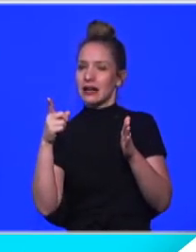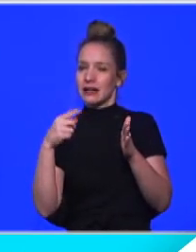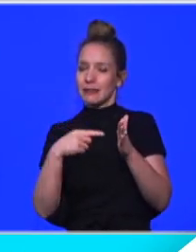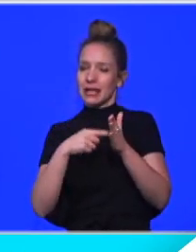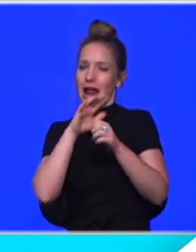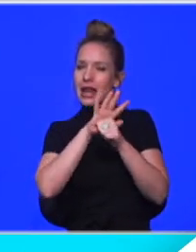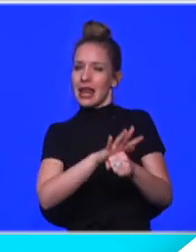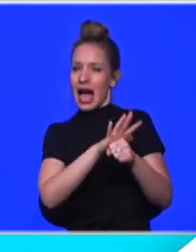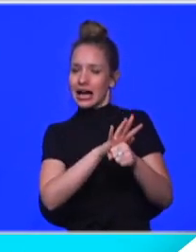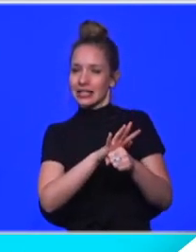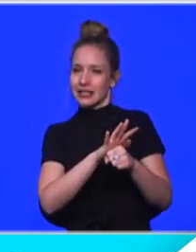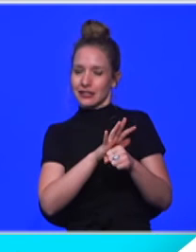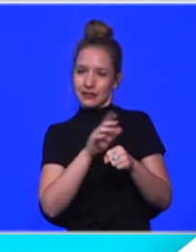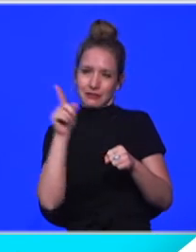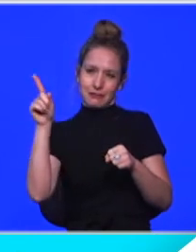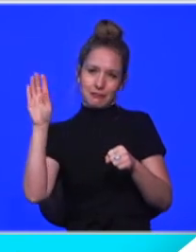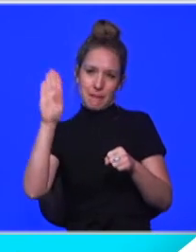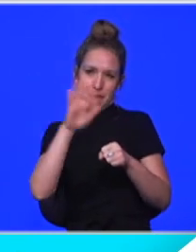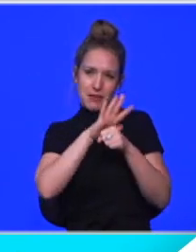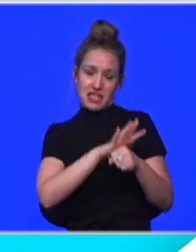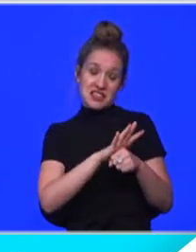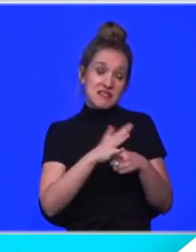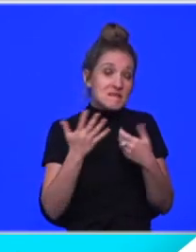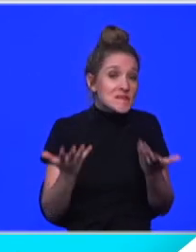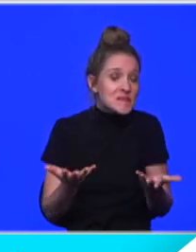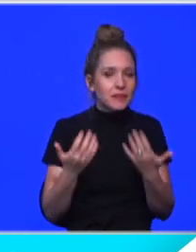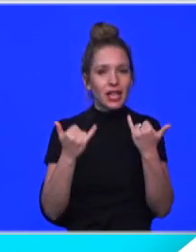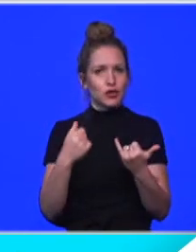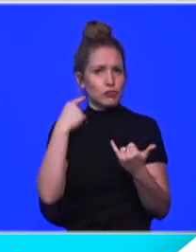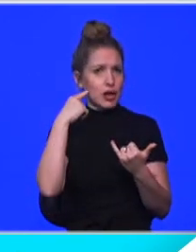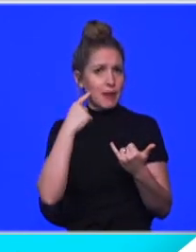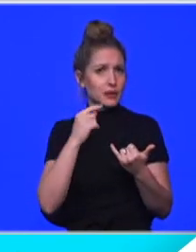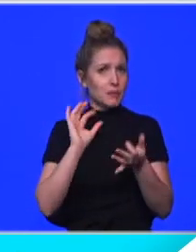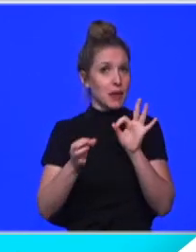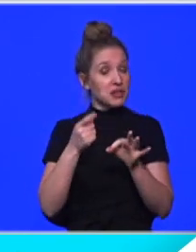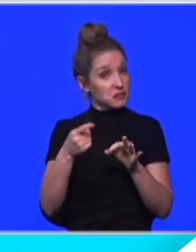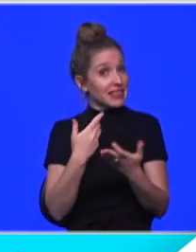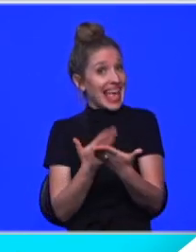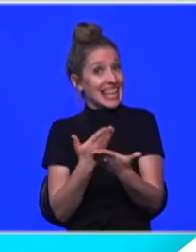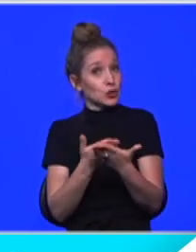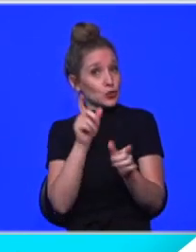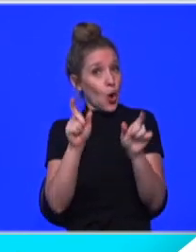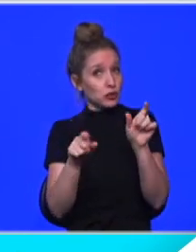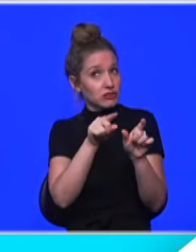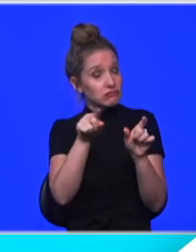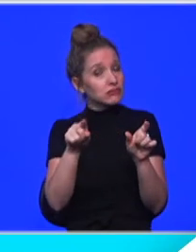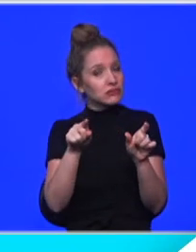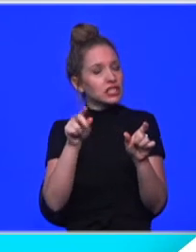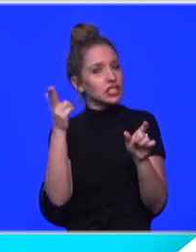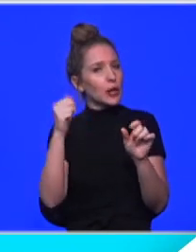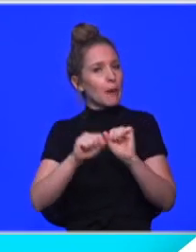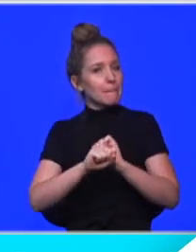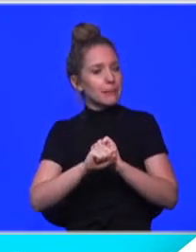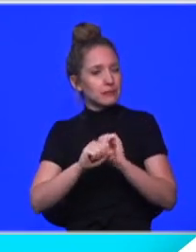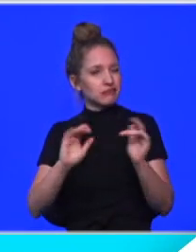של הלחצים מכיוון בלפור, מכיוון בית ראש הממשלה. והנה אנחנו שמענו היום בבית המשפט כמה עדויות על איזה שהם פיצוצים